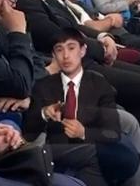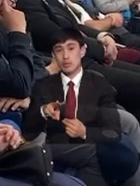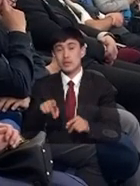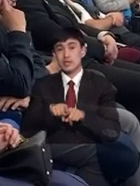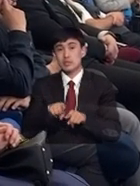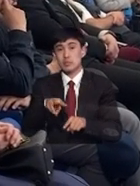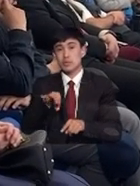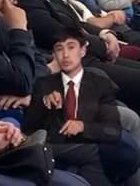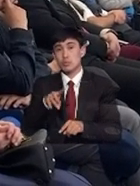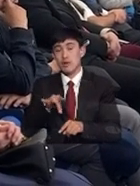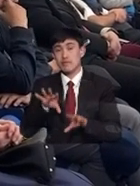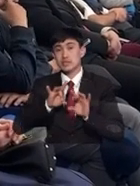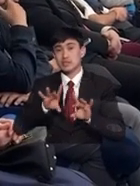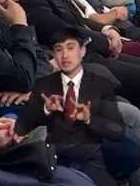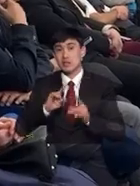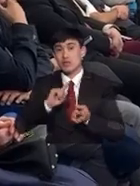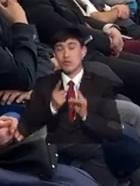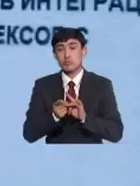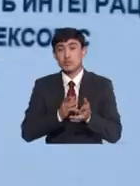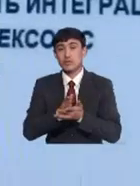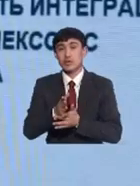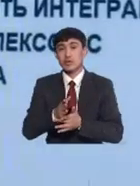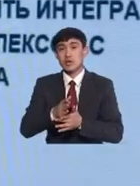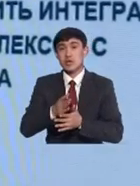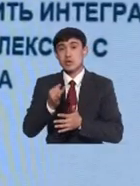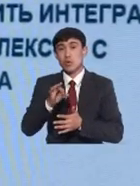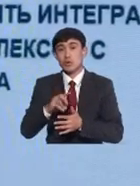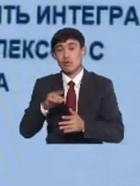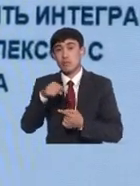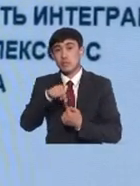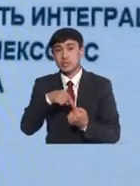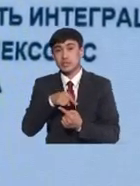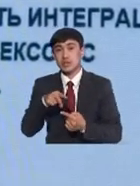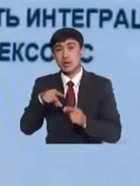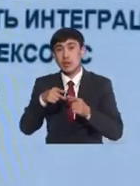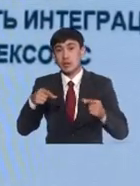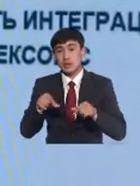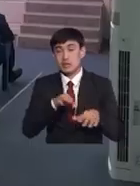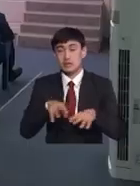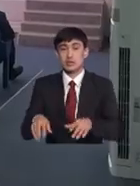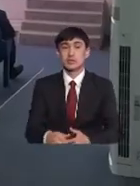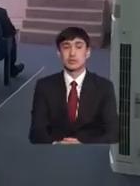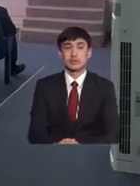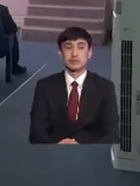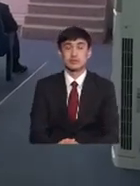Также Мирас Тулебаев рассказал о реформах в сфере игорного бизнеса и лотерейной деятельности.